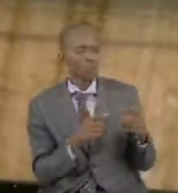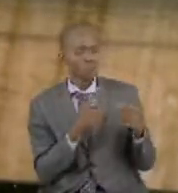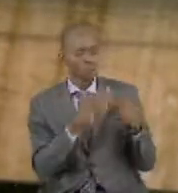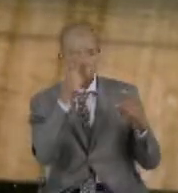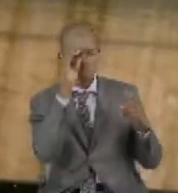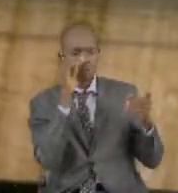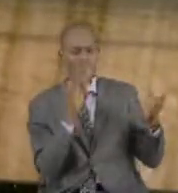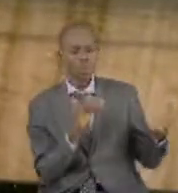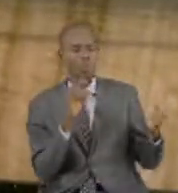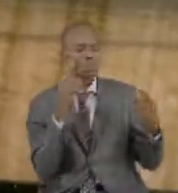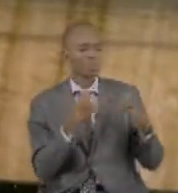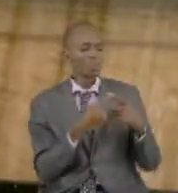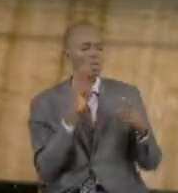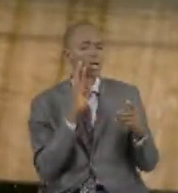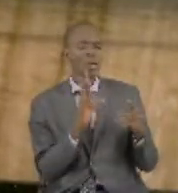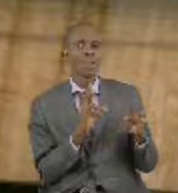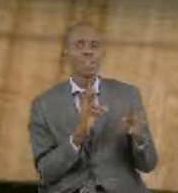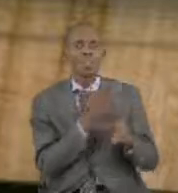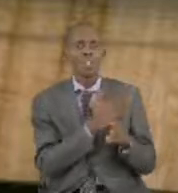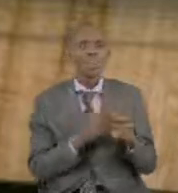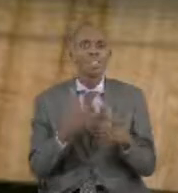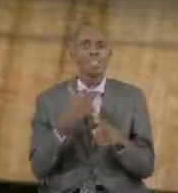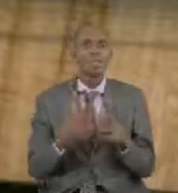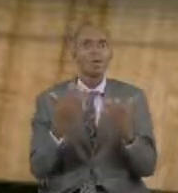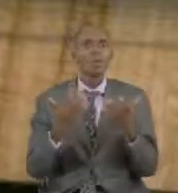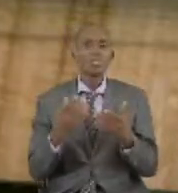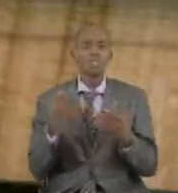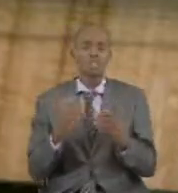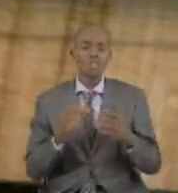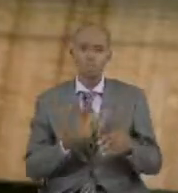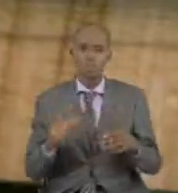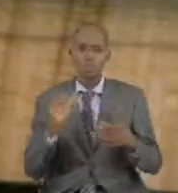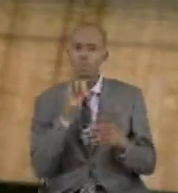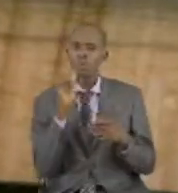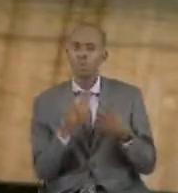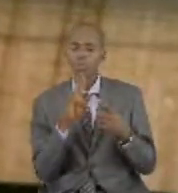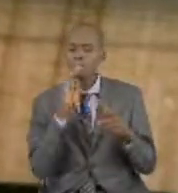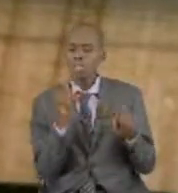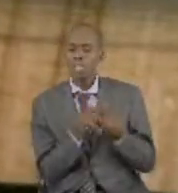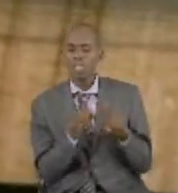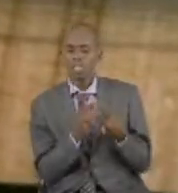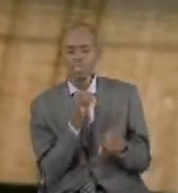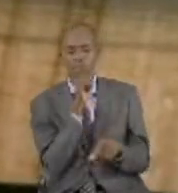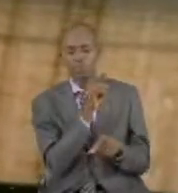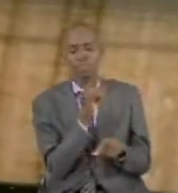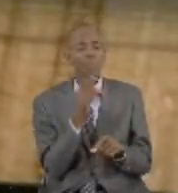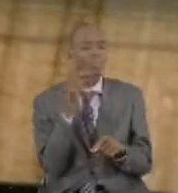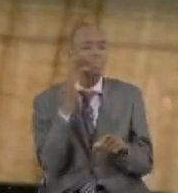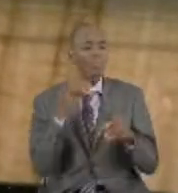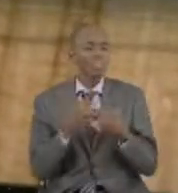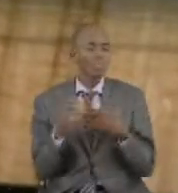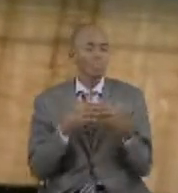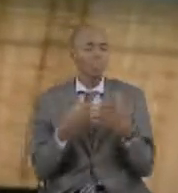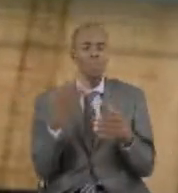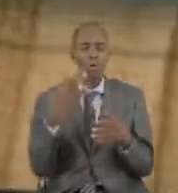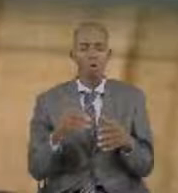Oh. Et ensuite, ils vont avertir leur enfant. N'imitez pas lui, ne soyez pas comme lui, hein. Ne soyez pas comme elle.